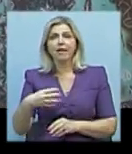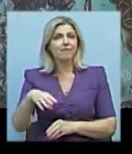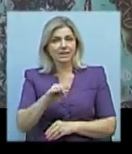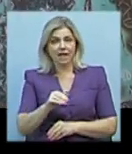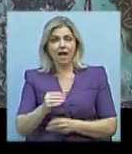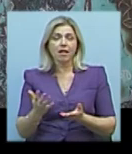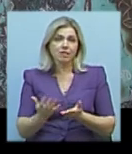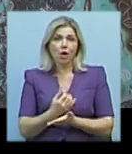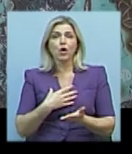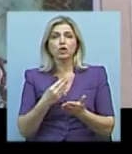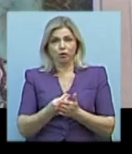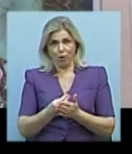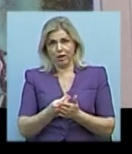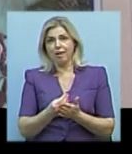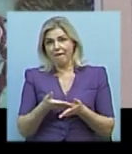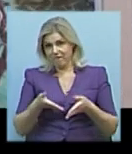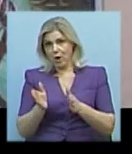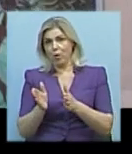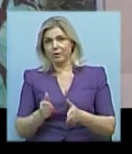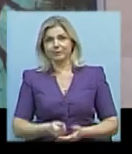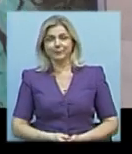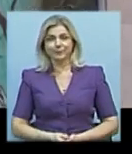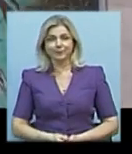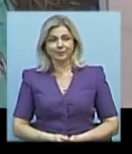знайти. Беру